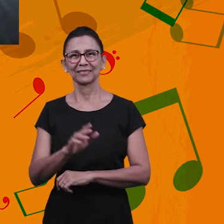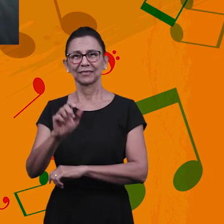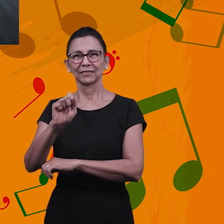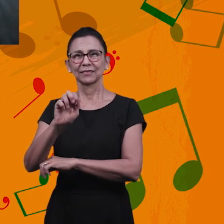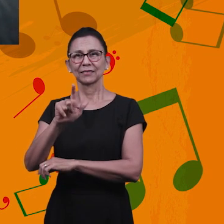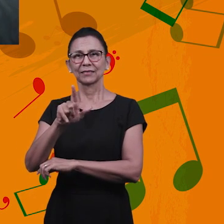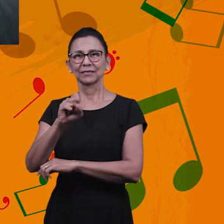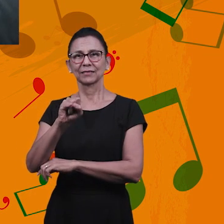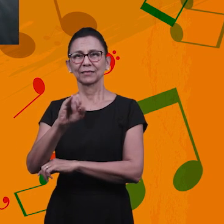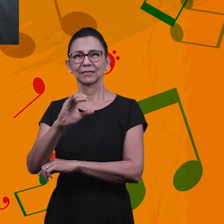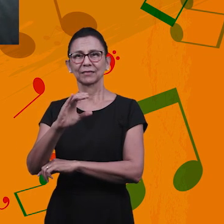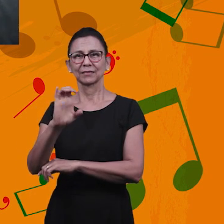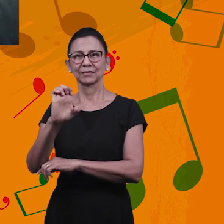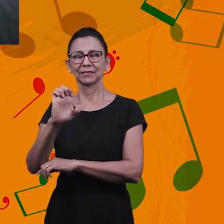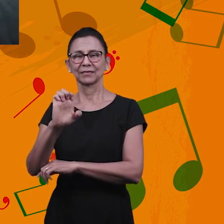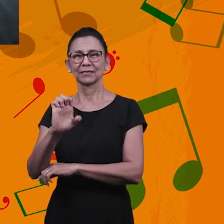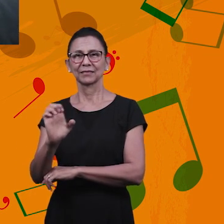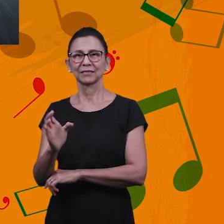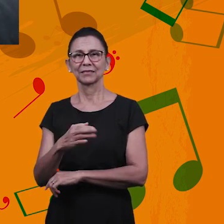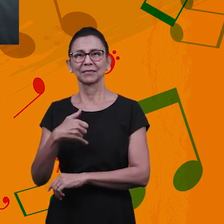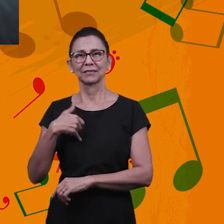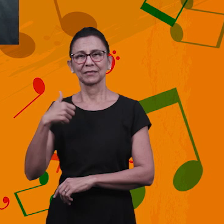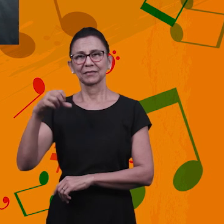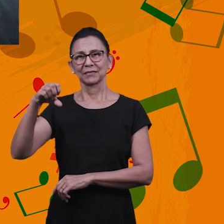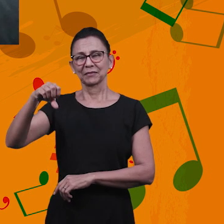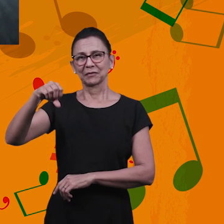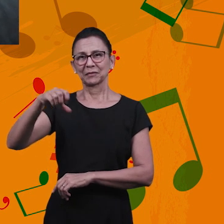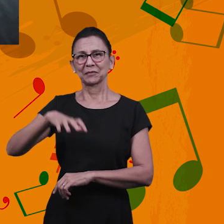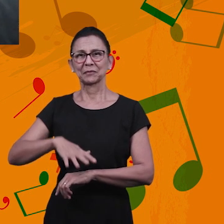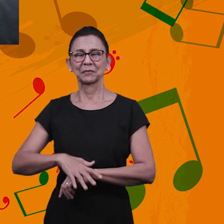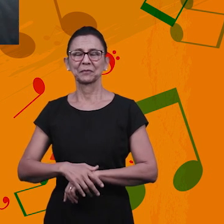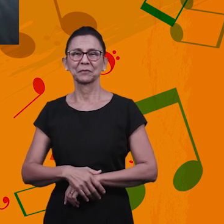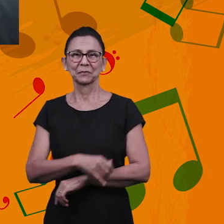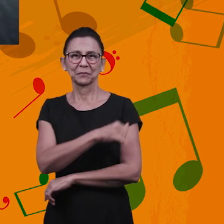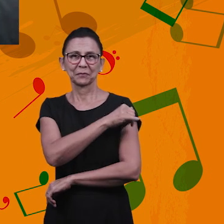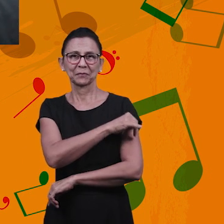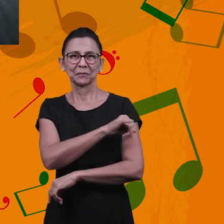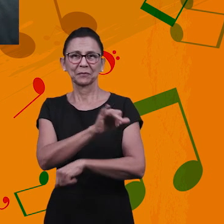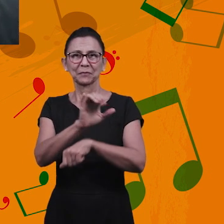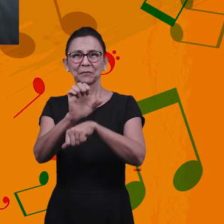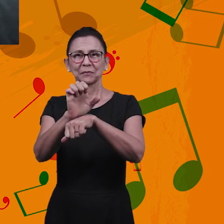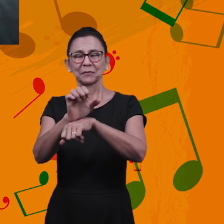Alice, a 9 ans, do campus do Goitacazes, Rio de Janeiro.